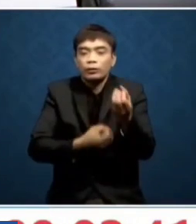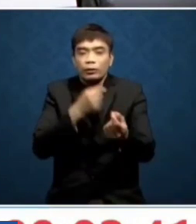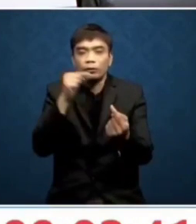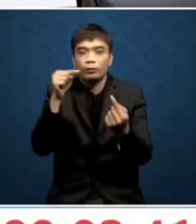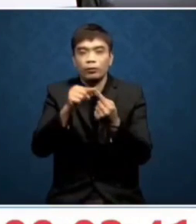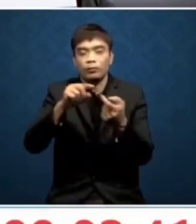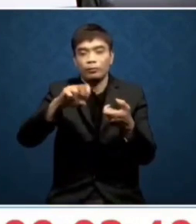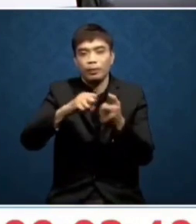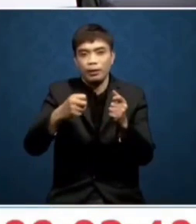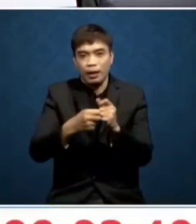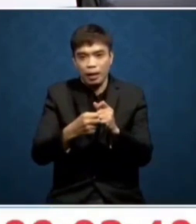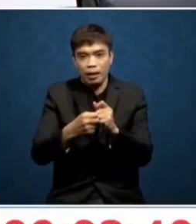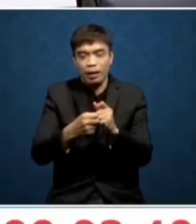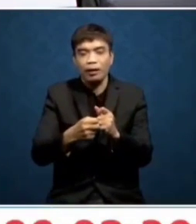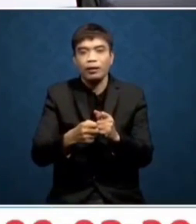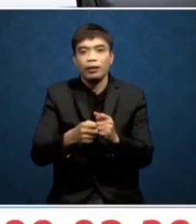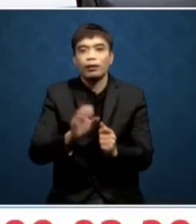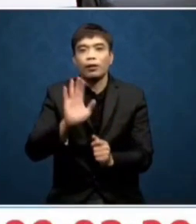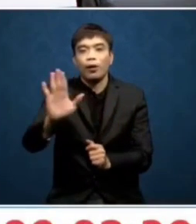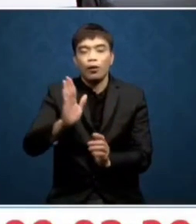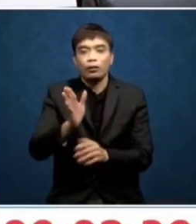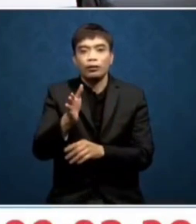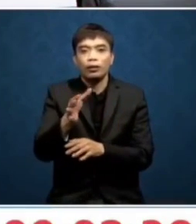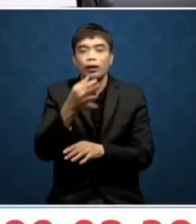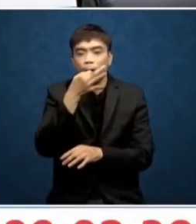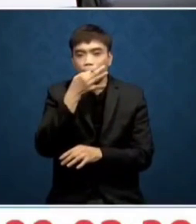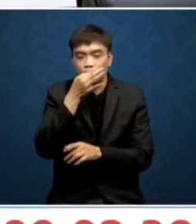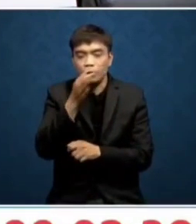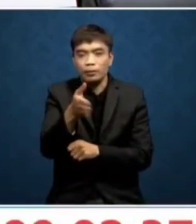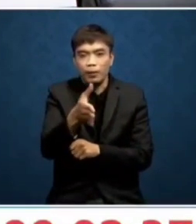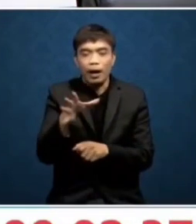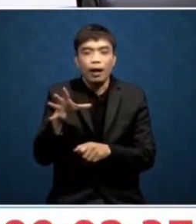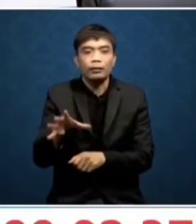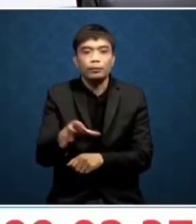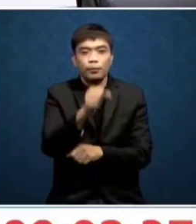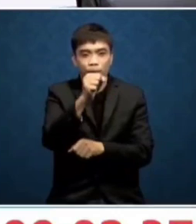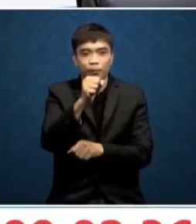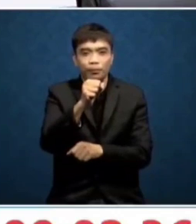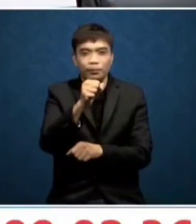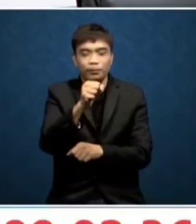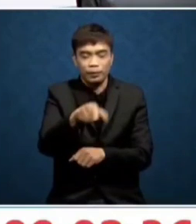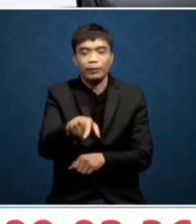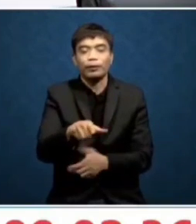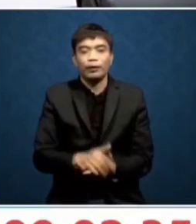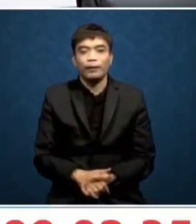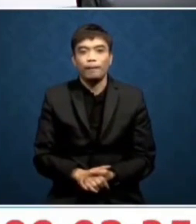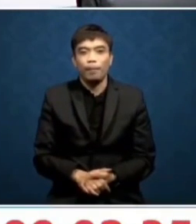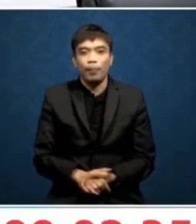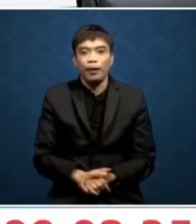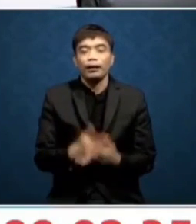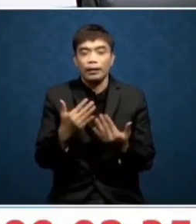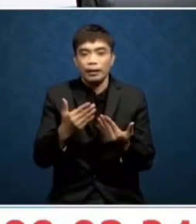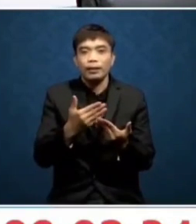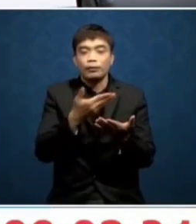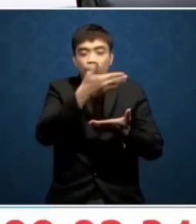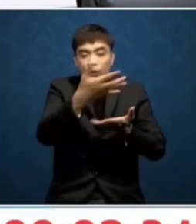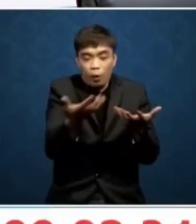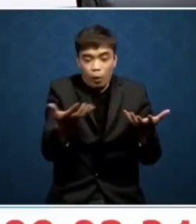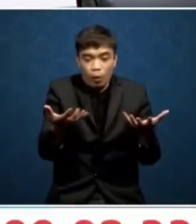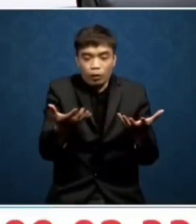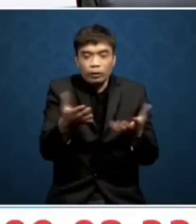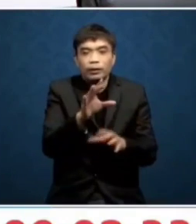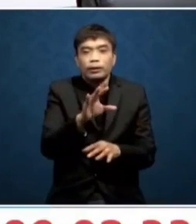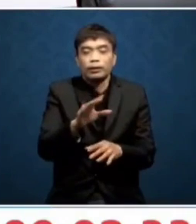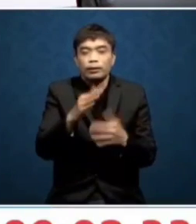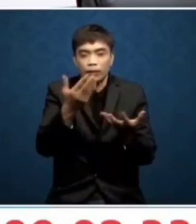อาหารศัรซึมหน่จากการนำเข้าปาปลจากตามปเทศเพื่นำมาทำอาหารศัตvedมีราคาถูกกในประเทศทำให้ลงงานผลิอาหารสตรด้ซือ